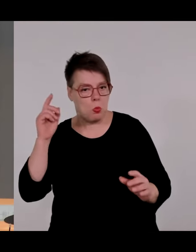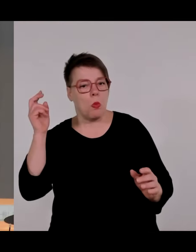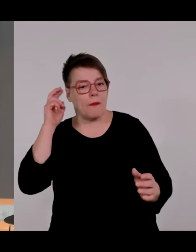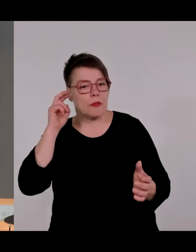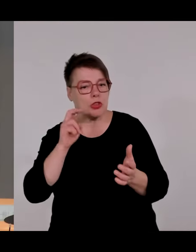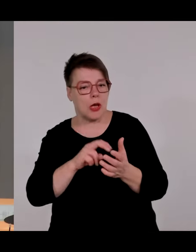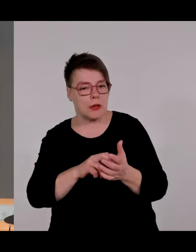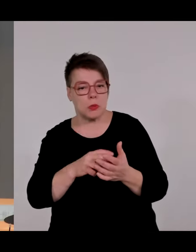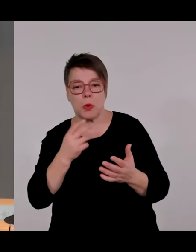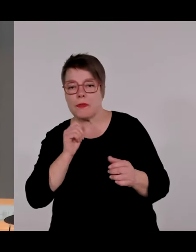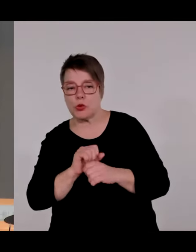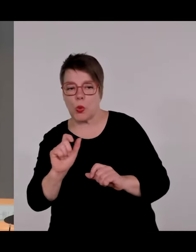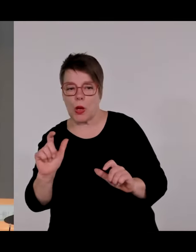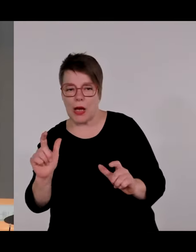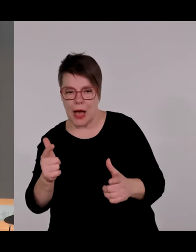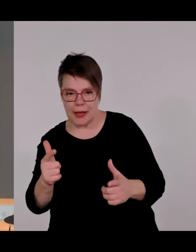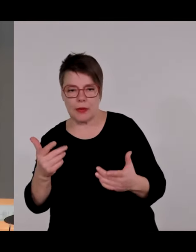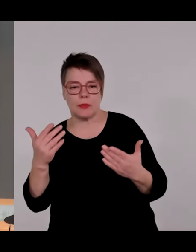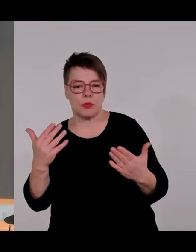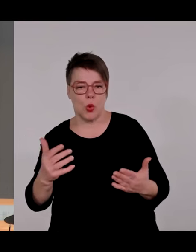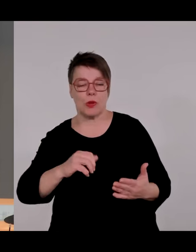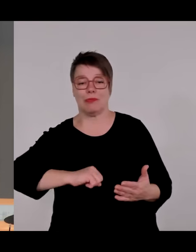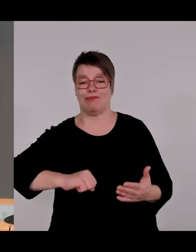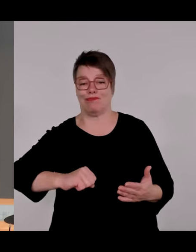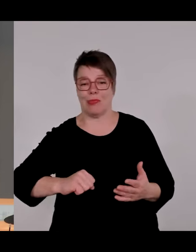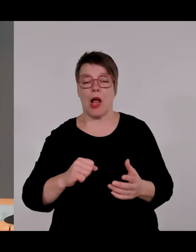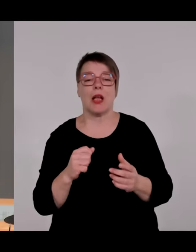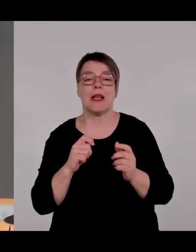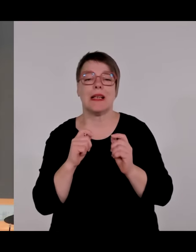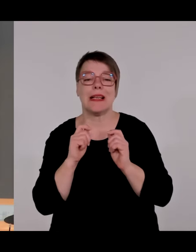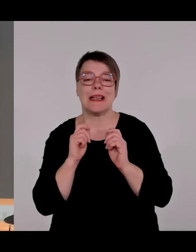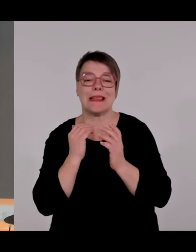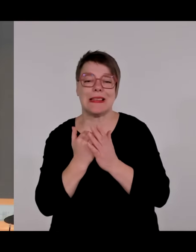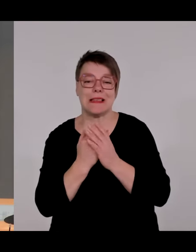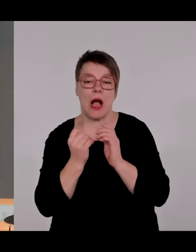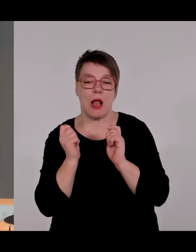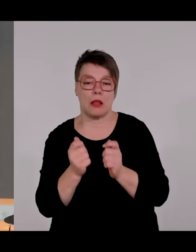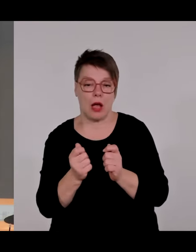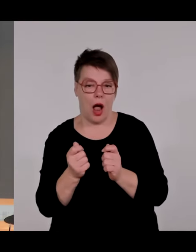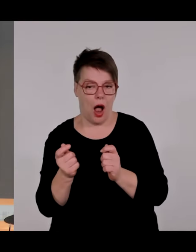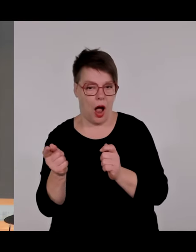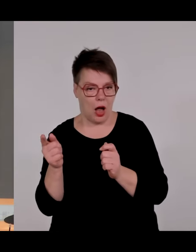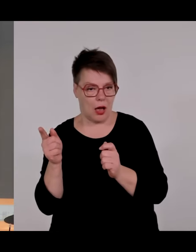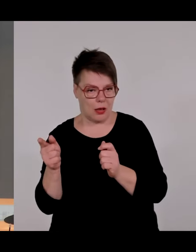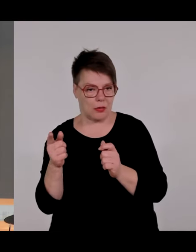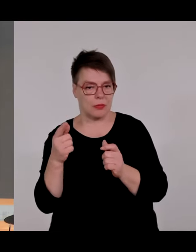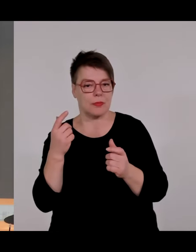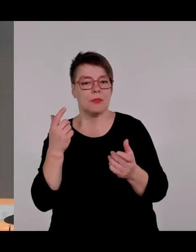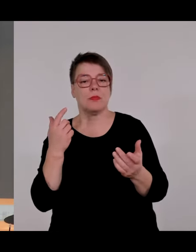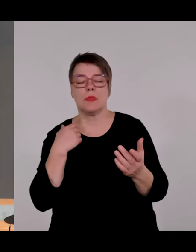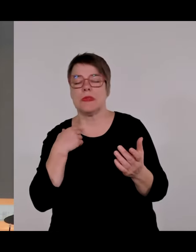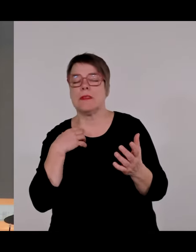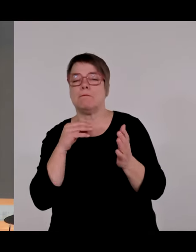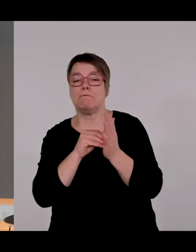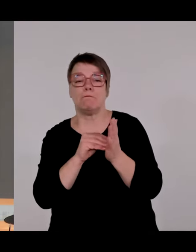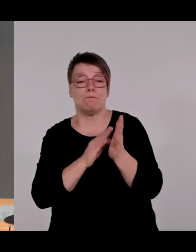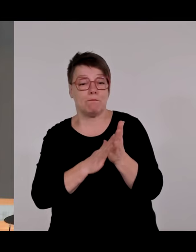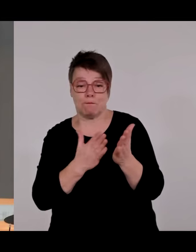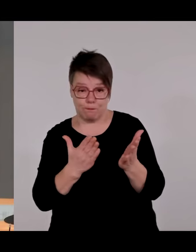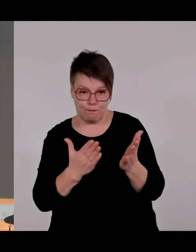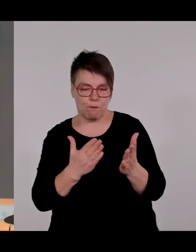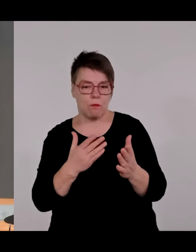Widerspruch erfolgt. Die Konsensliste ist damit ebenfalls angenommen. Entschuldigungen des Senats liegen für heute nicht